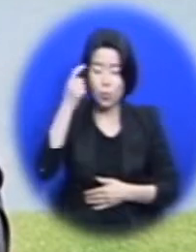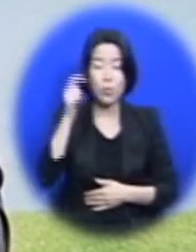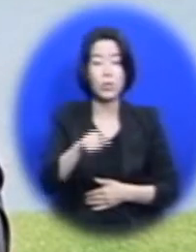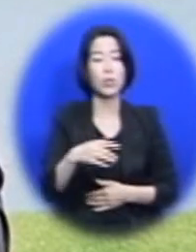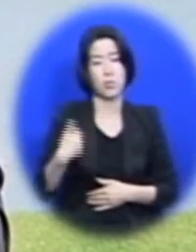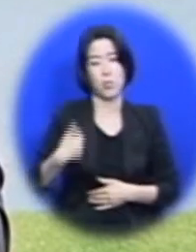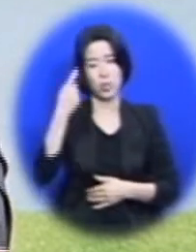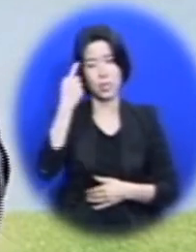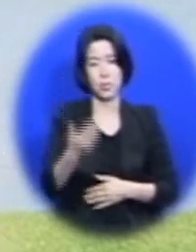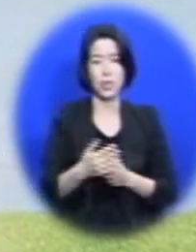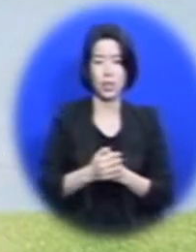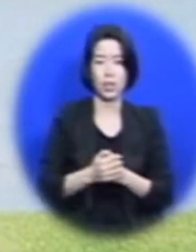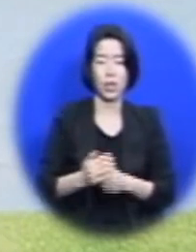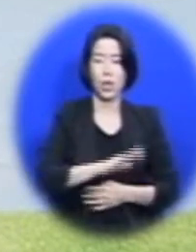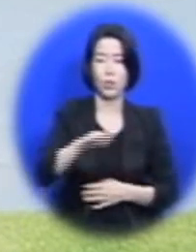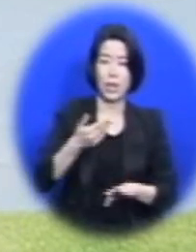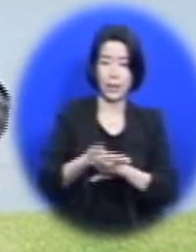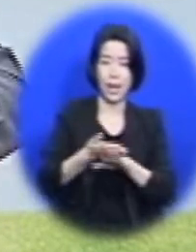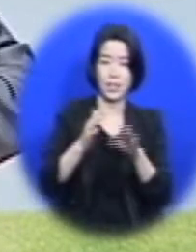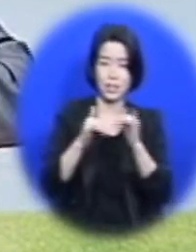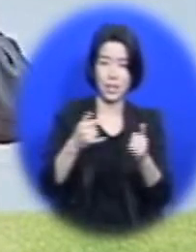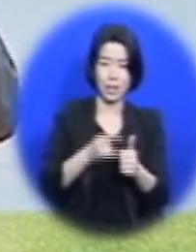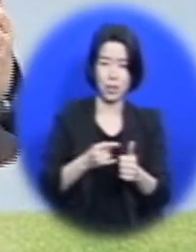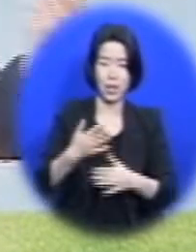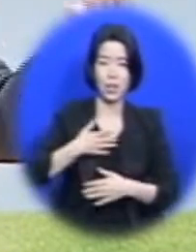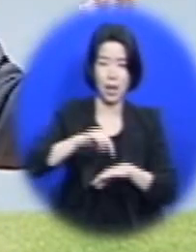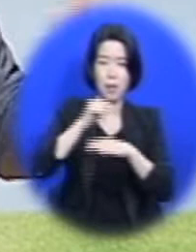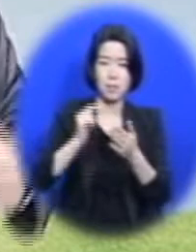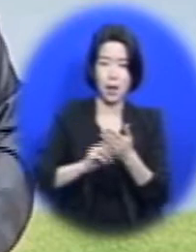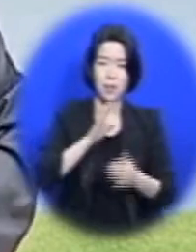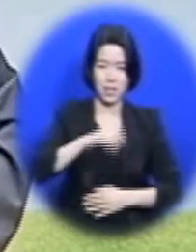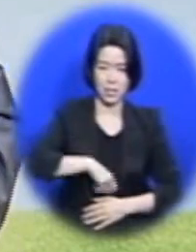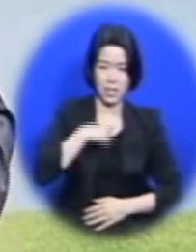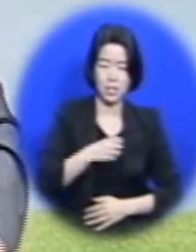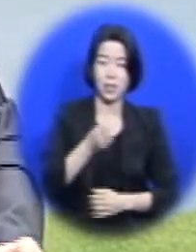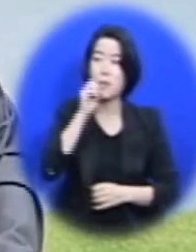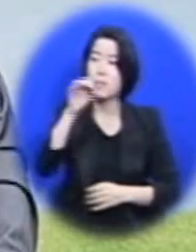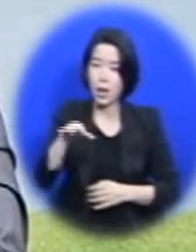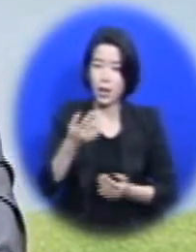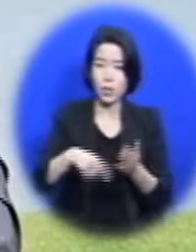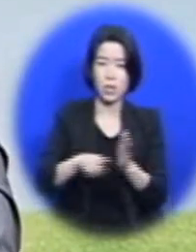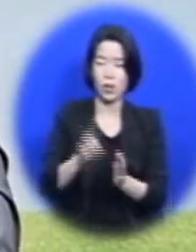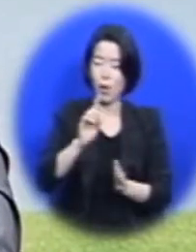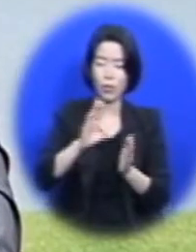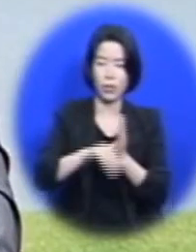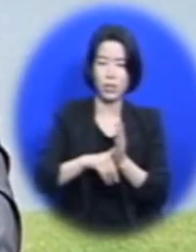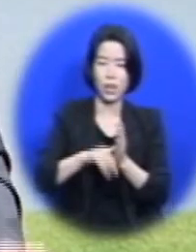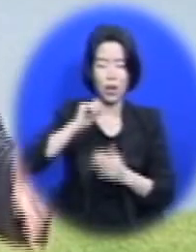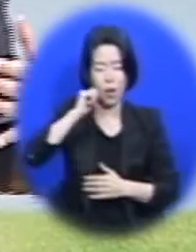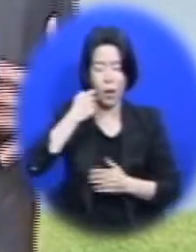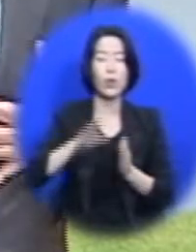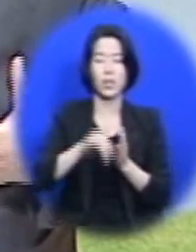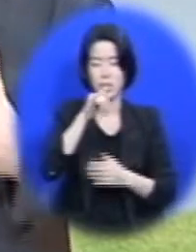모르시겠어요? 우리가 다른 사람에게 내 마음의 진심을 이야기하려면 어떤 때는 정말 어려울 때가 있습니다.